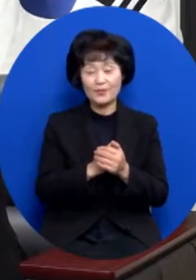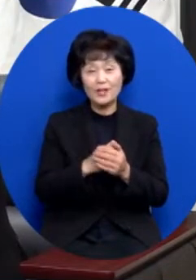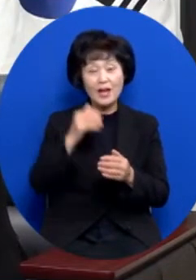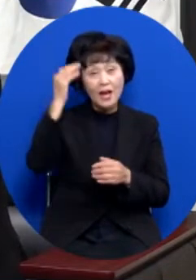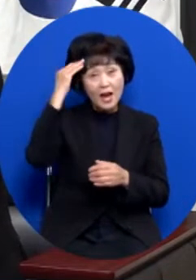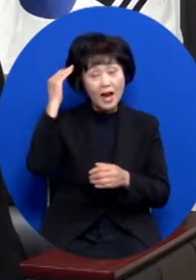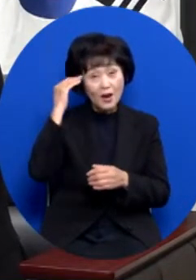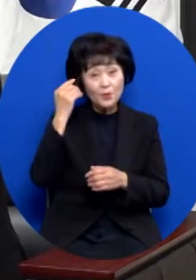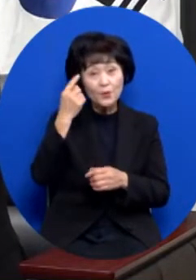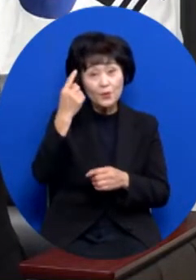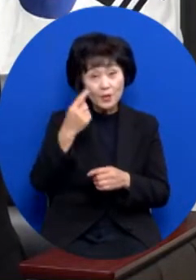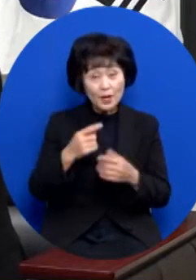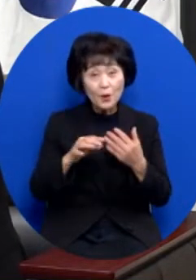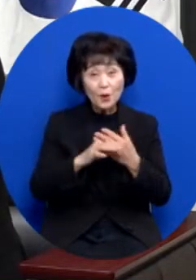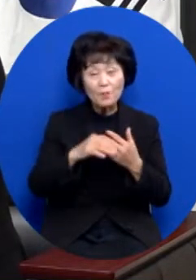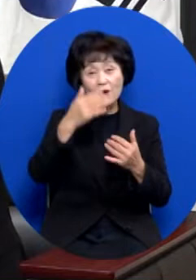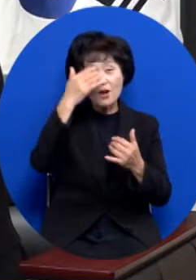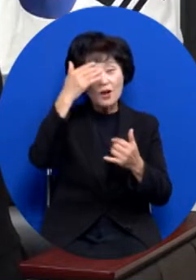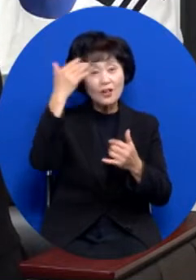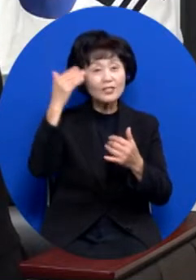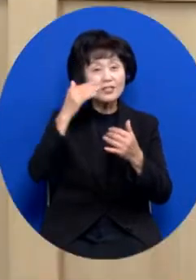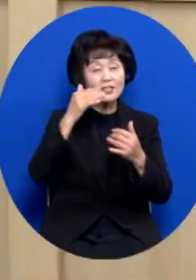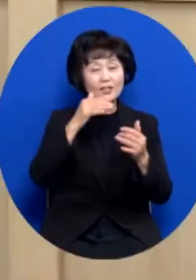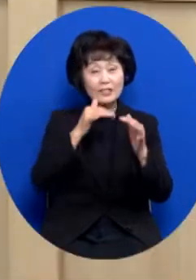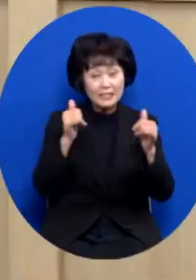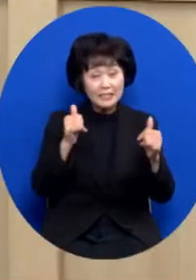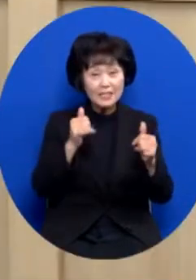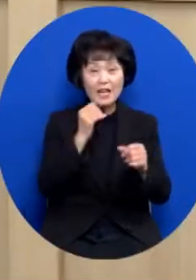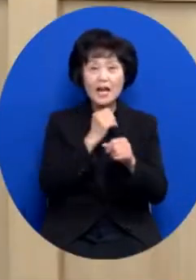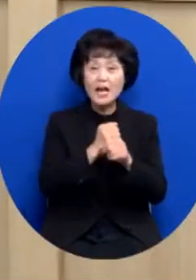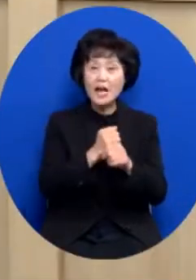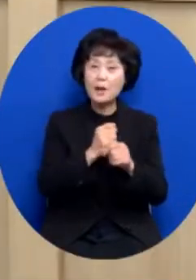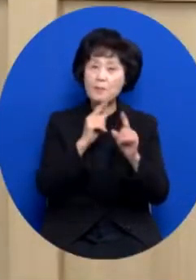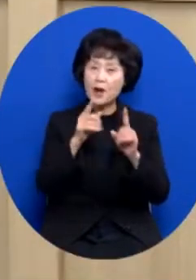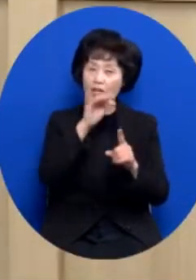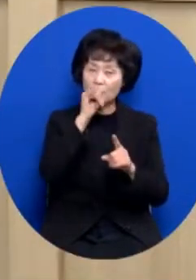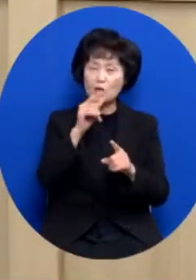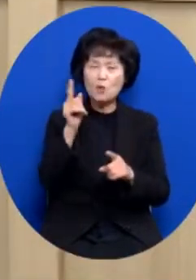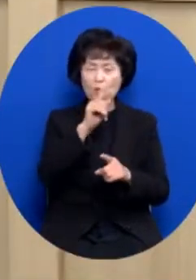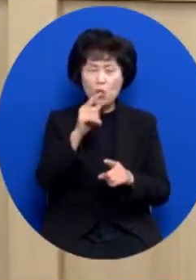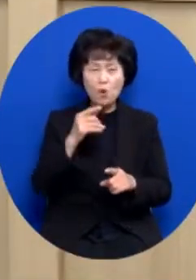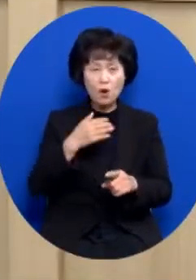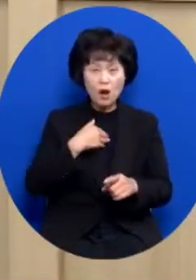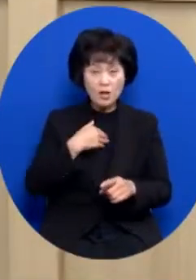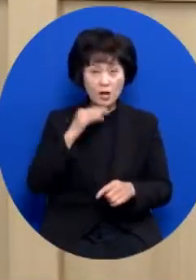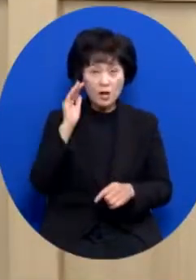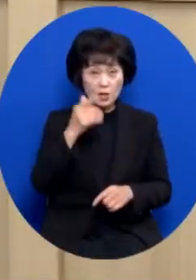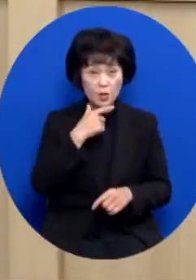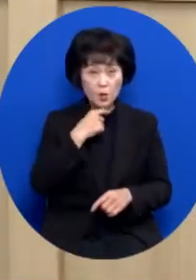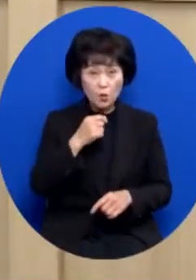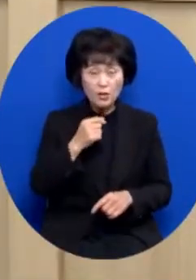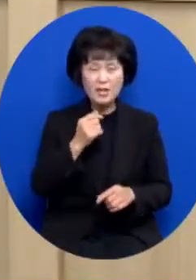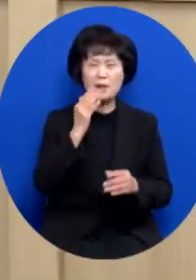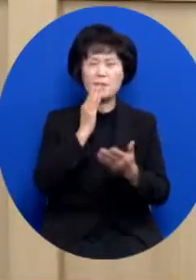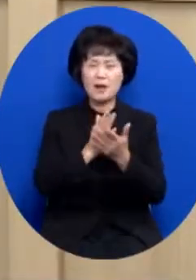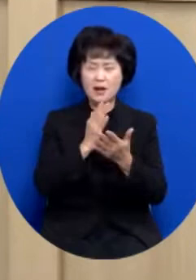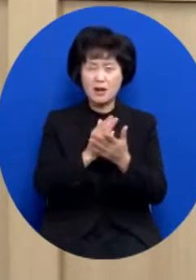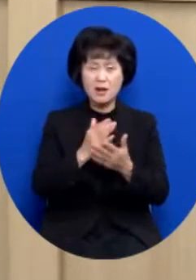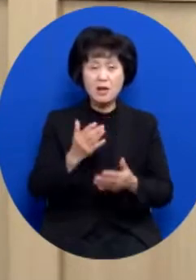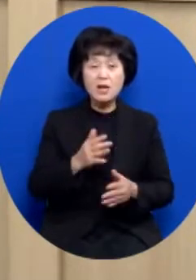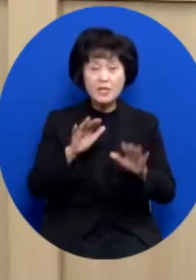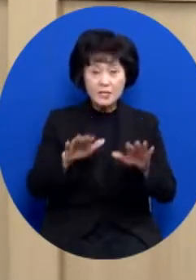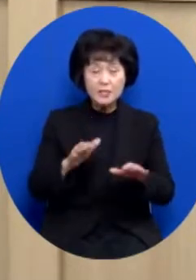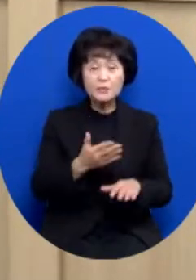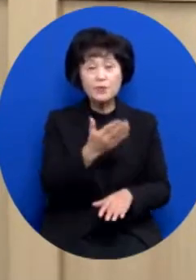한국에 오면 청년들에게 이제 해주는 이야기가 있어요 무언가를 되려고 노력하지 말라는 겁니다 첫 번째 여러분들이 갖고 있는